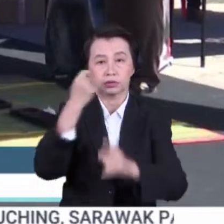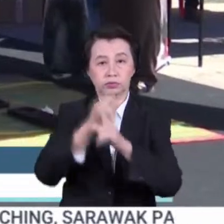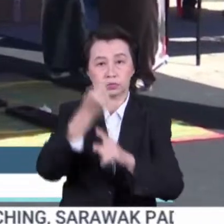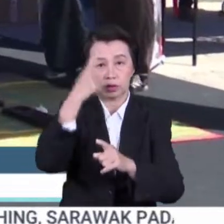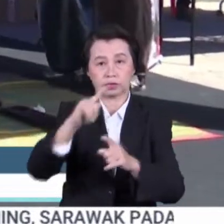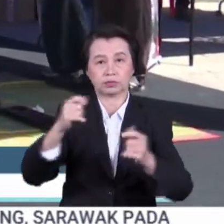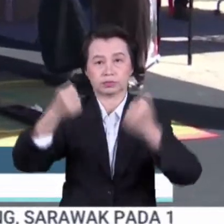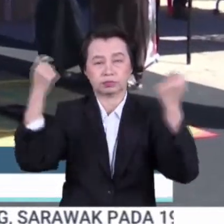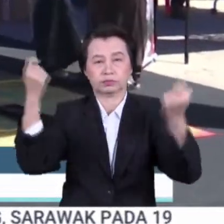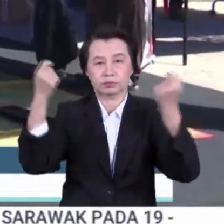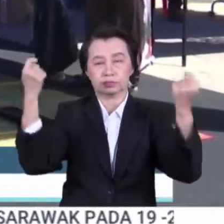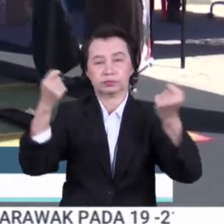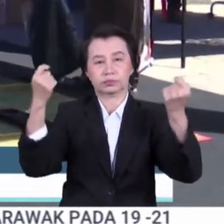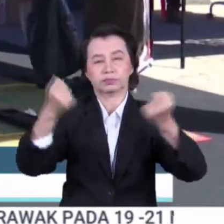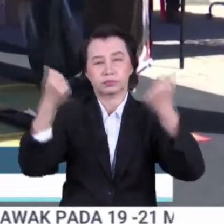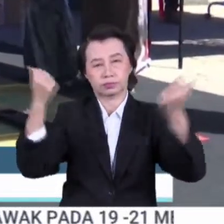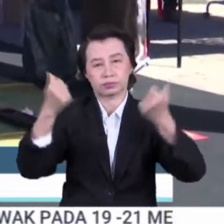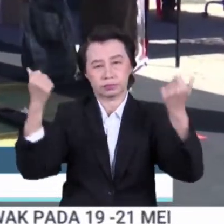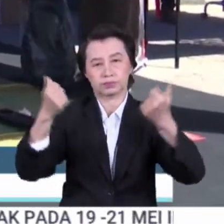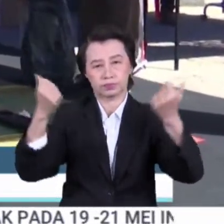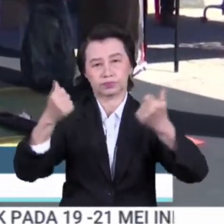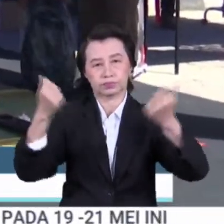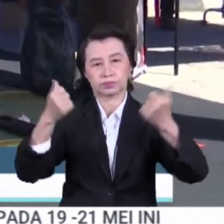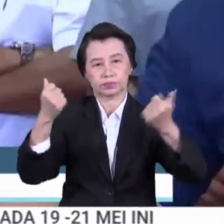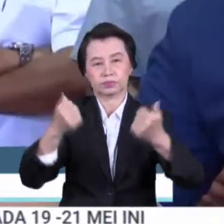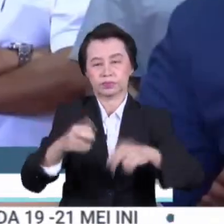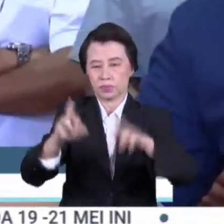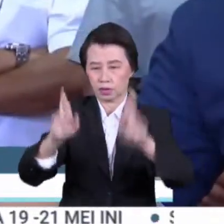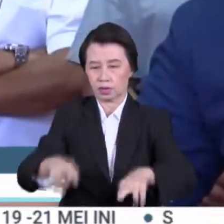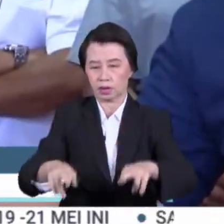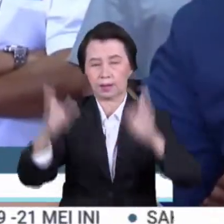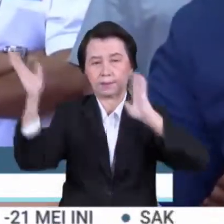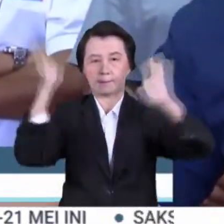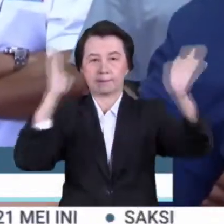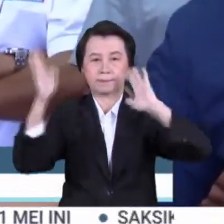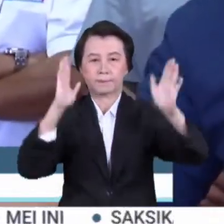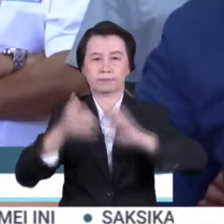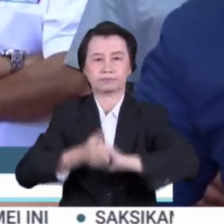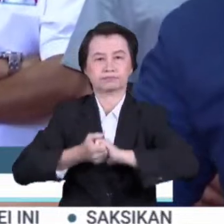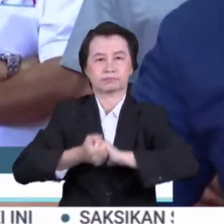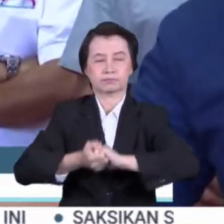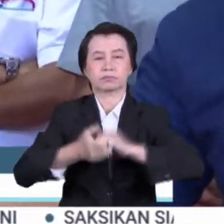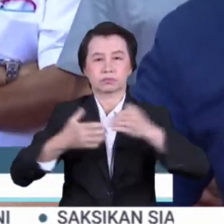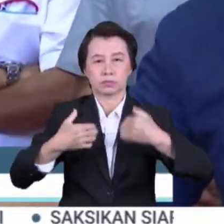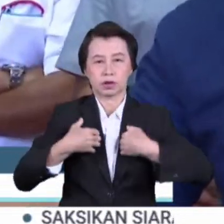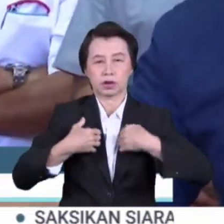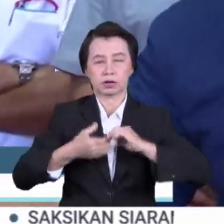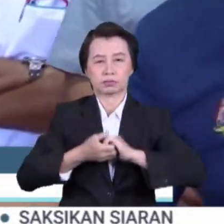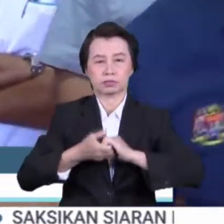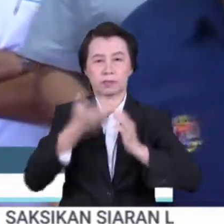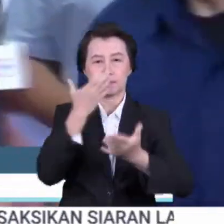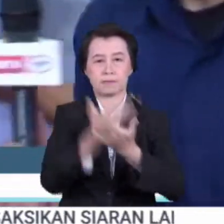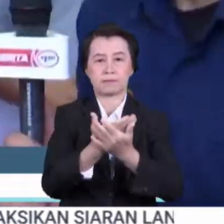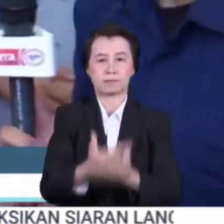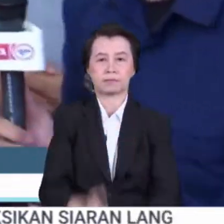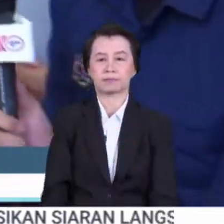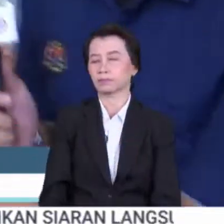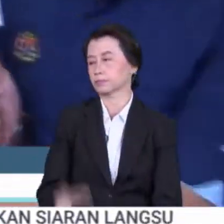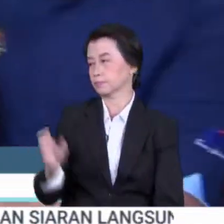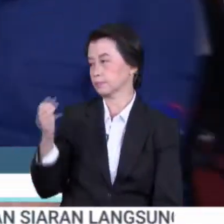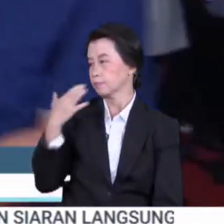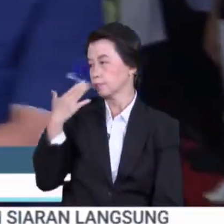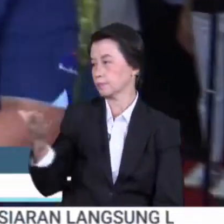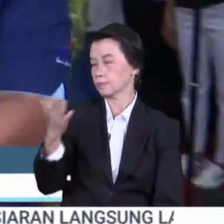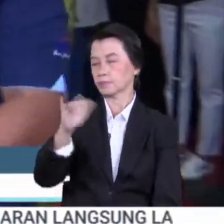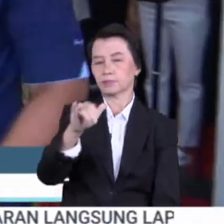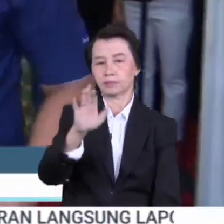kita meraihkan Aidilfitri sebagai satu rakyat Malaysia yang rapat dan mempunyai silaturahim yang baik. Okay. Okay, terima kasih YB